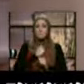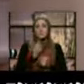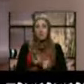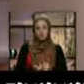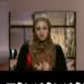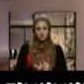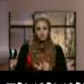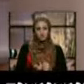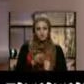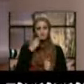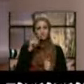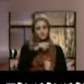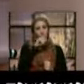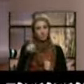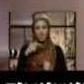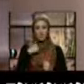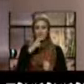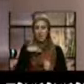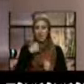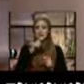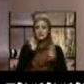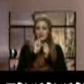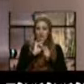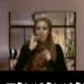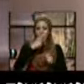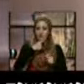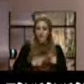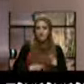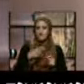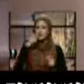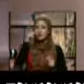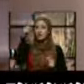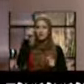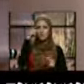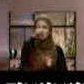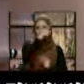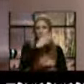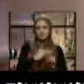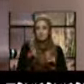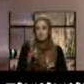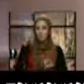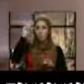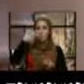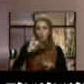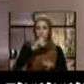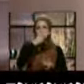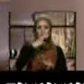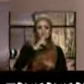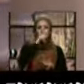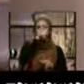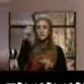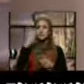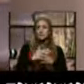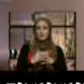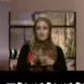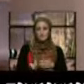التي أنا فيها ولا الورم الأخلاقي السيء الذي عندي، وإنما أريد أن ينوء به كاهل إنسان